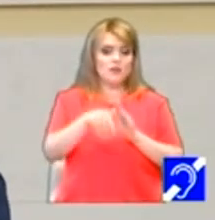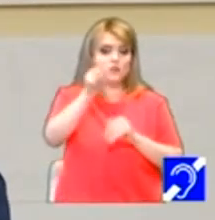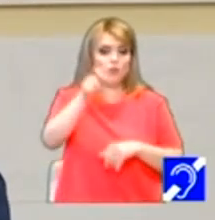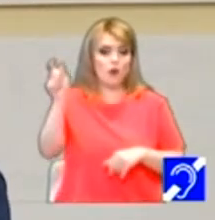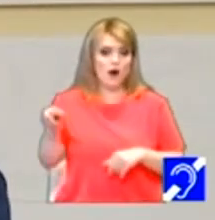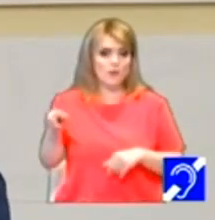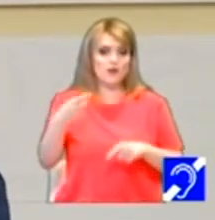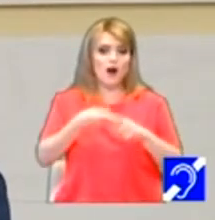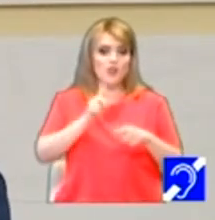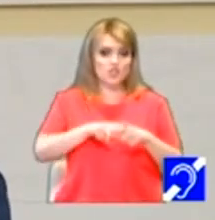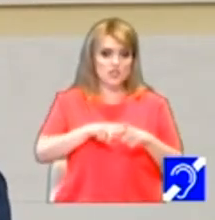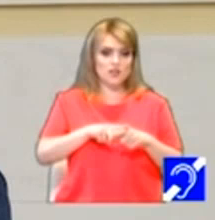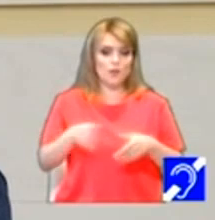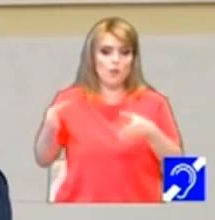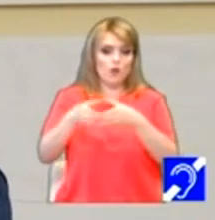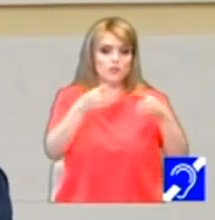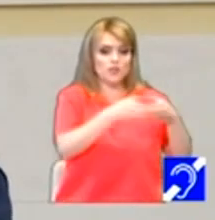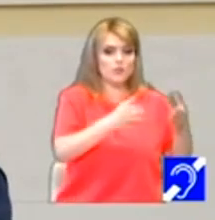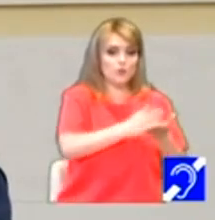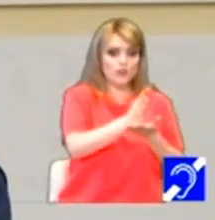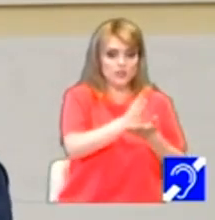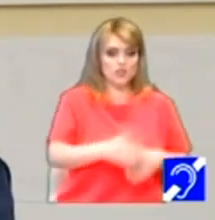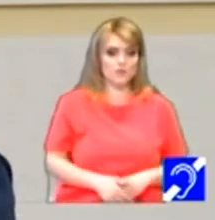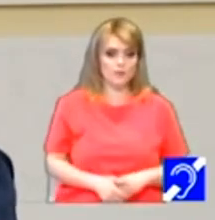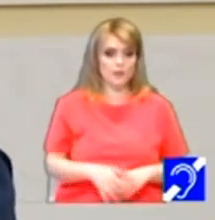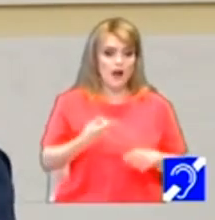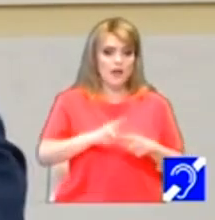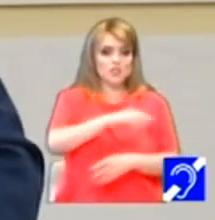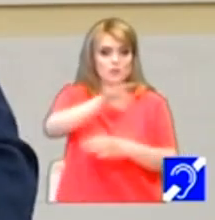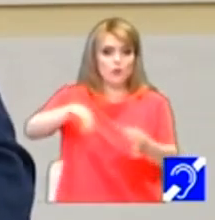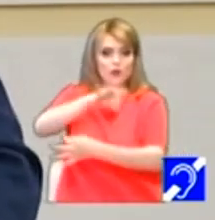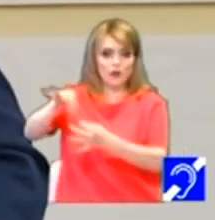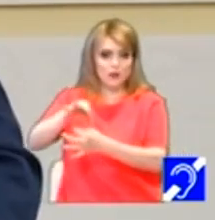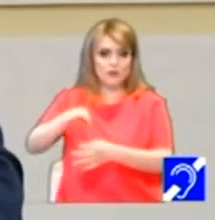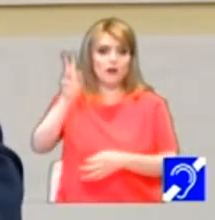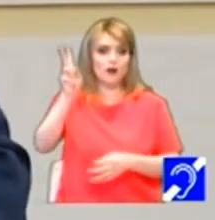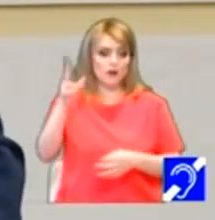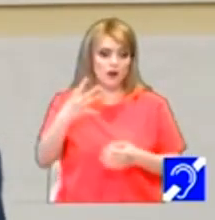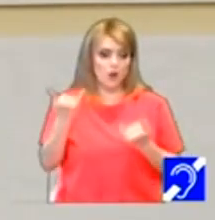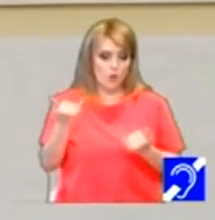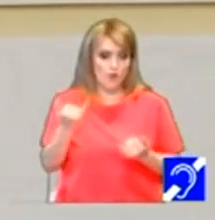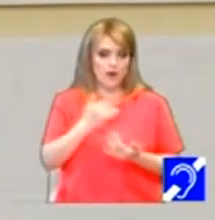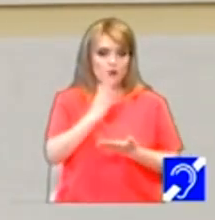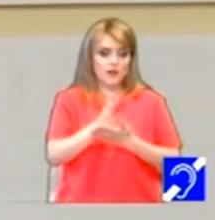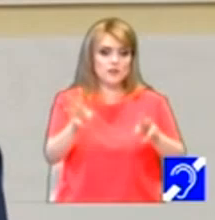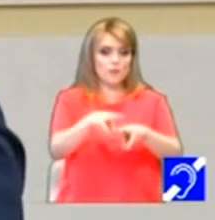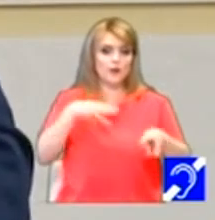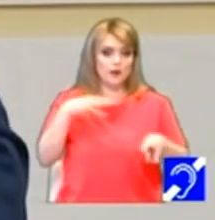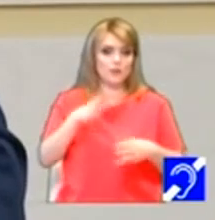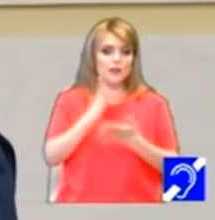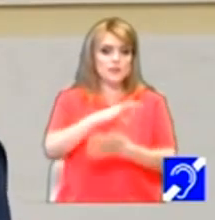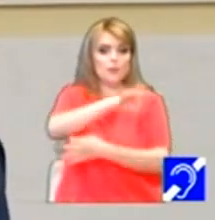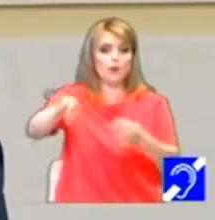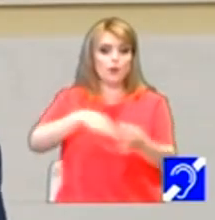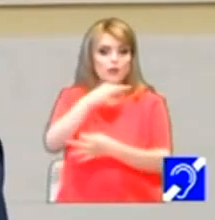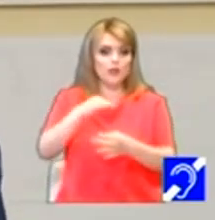exponenții acestor formațiuni politice. Acest proiect care a venit acum în Parlament este